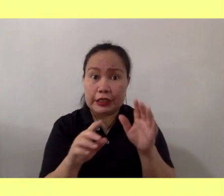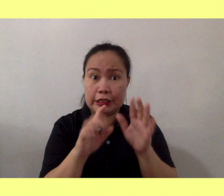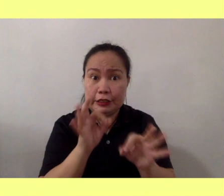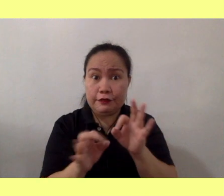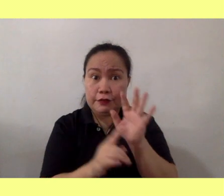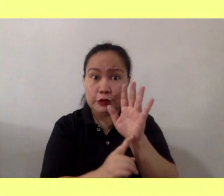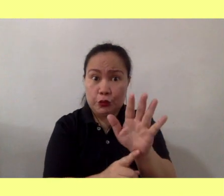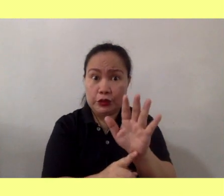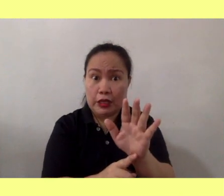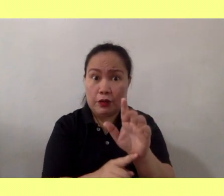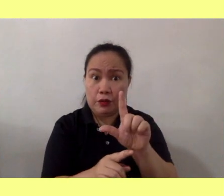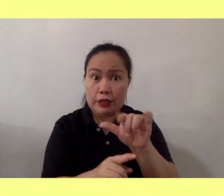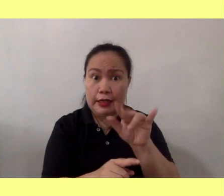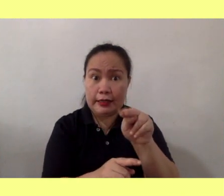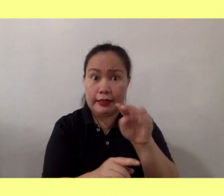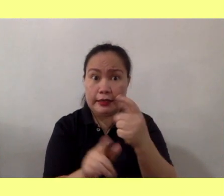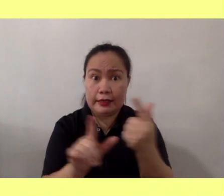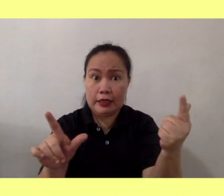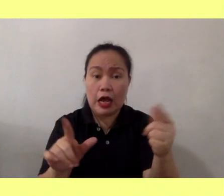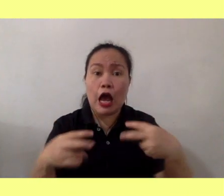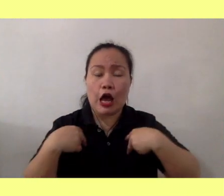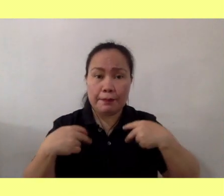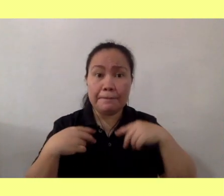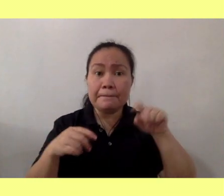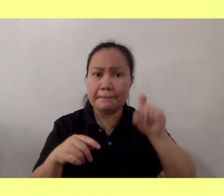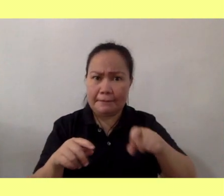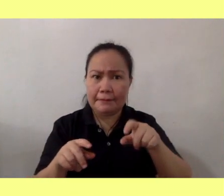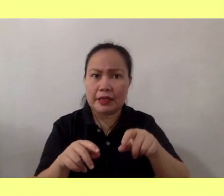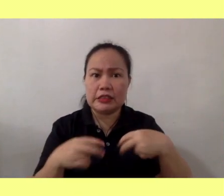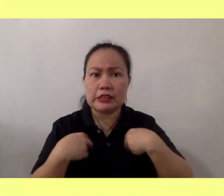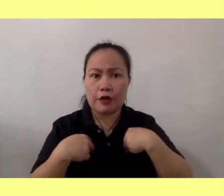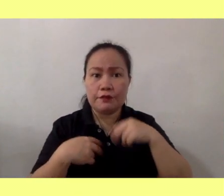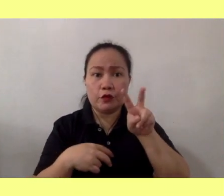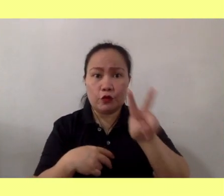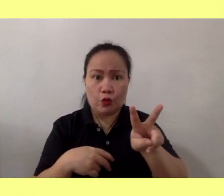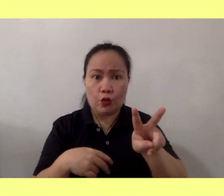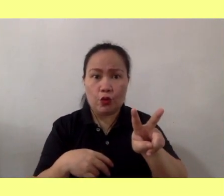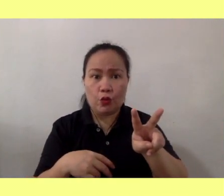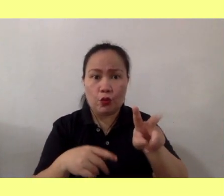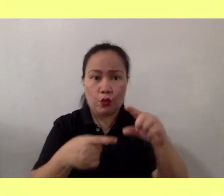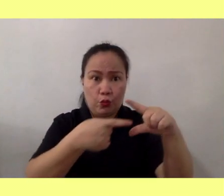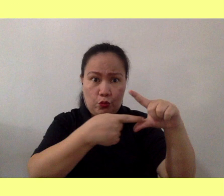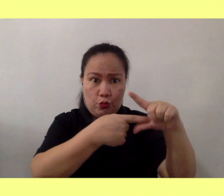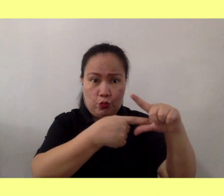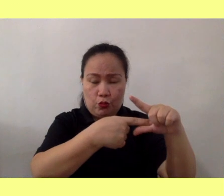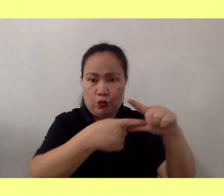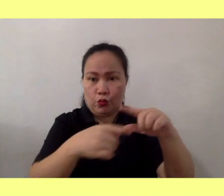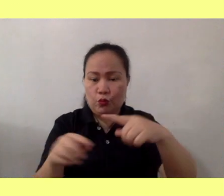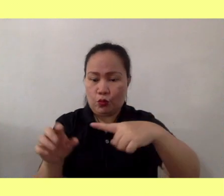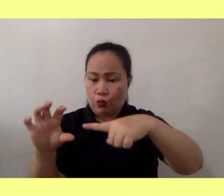be 2 arrowheads. So, dapat meron po siyang 2 arrowheads kapag line po